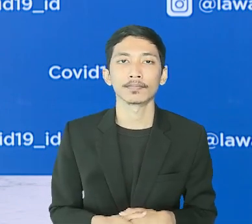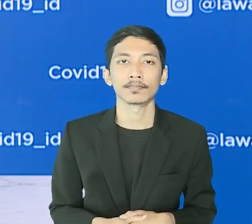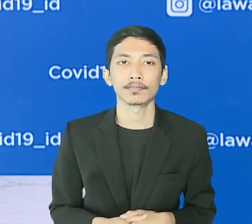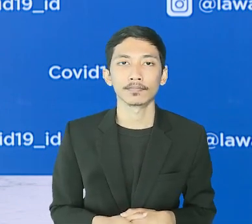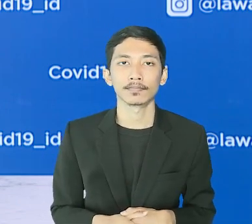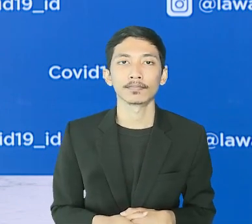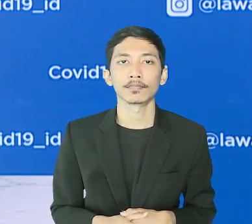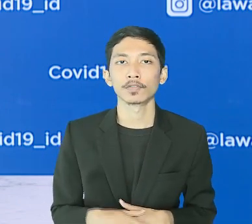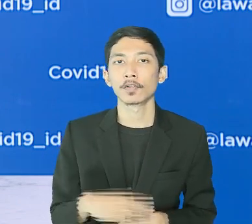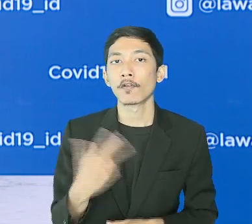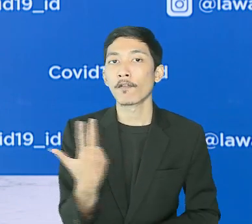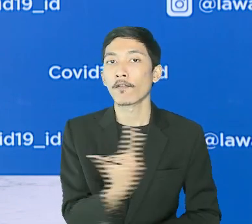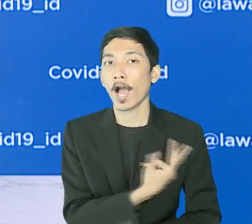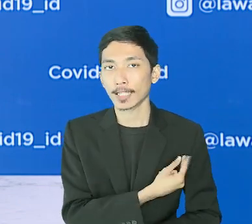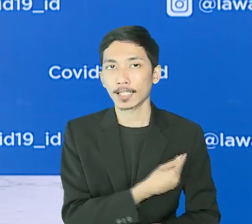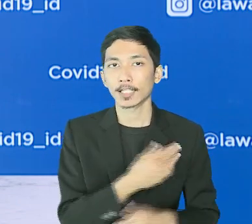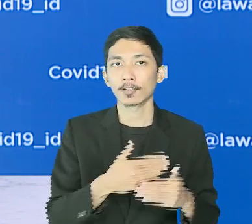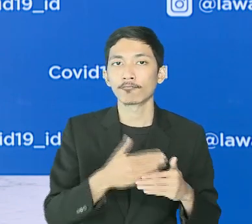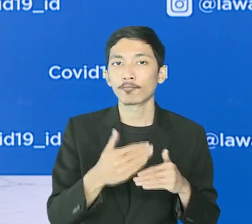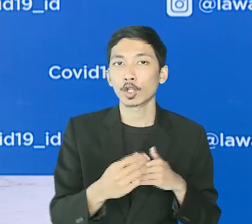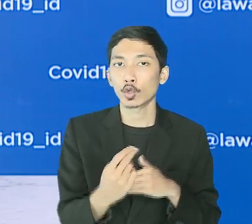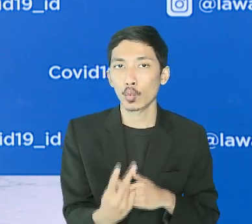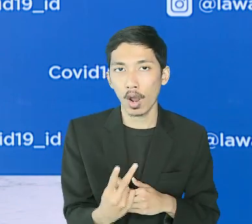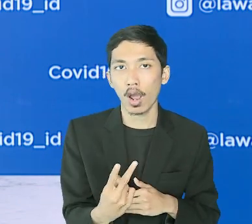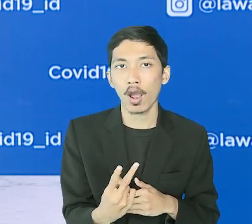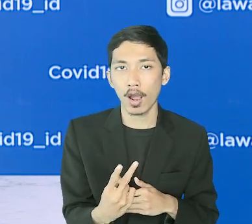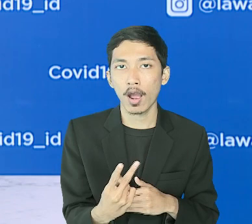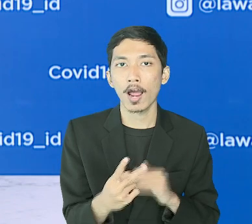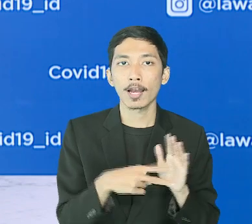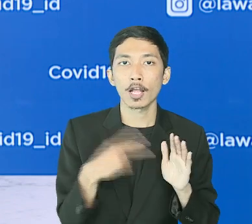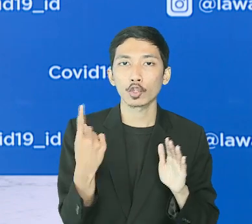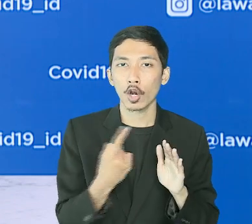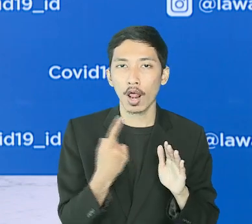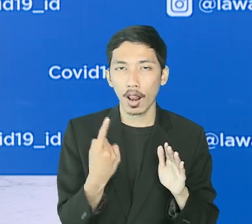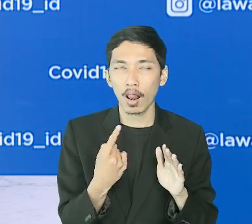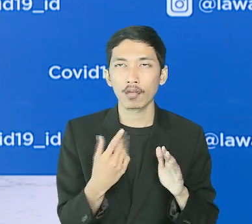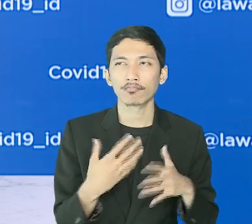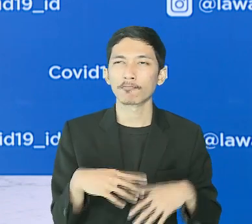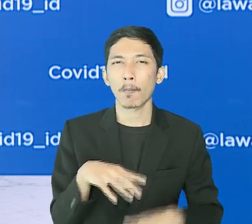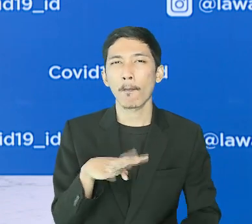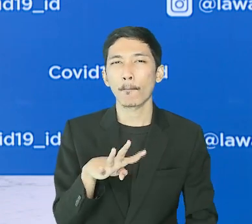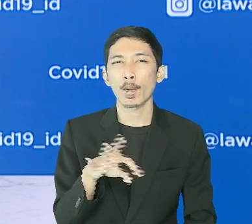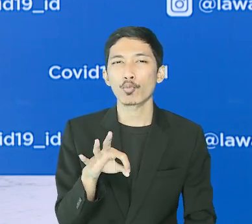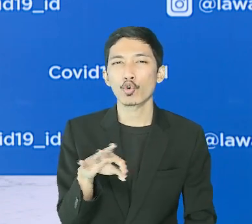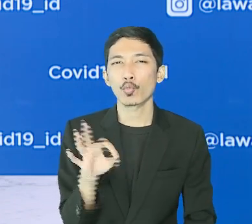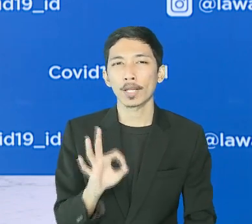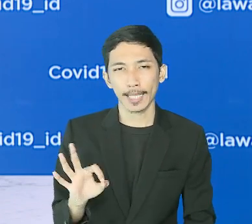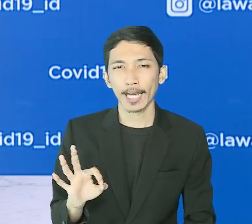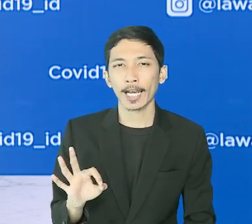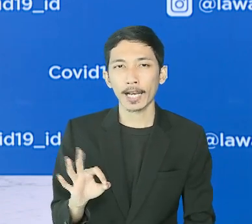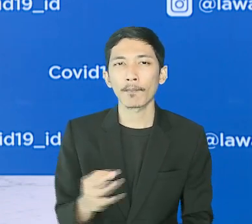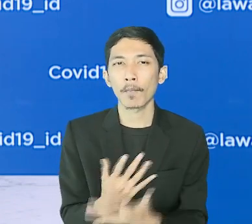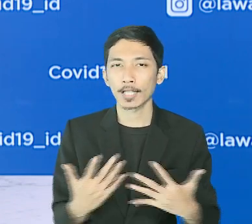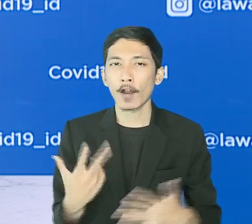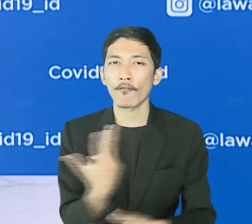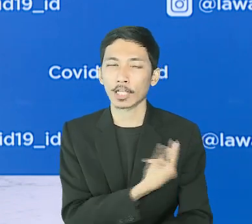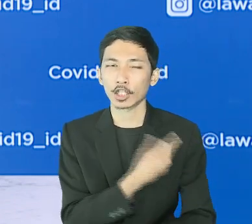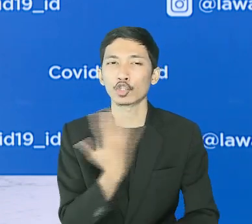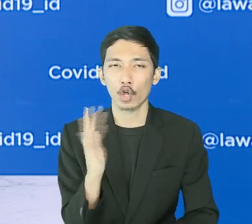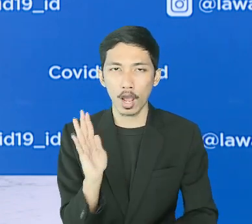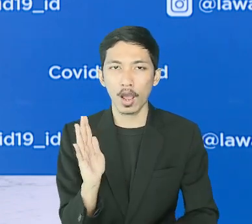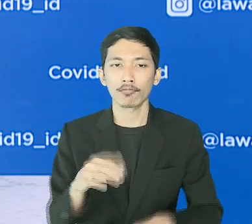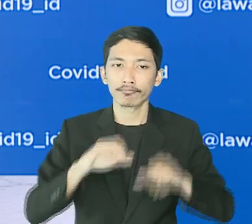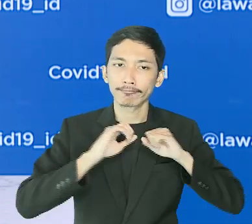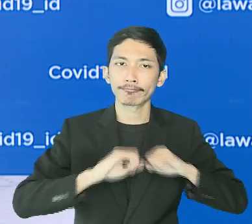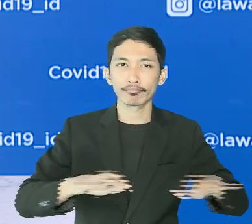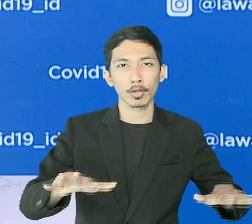Cakupan vaksinasi dosis kedua di tingkat nasional sudah mencapai 40% populasi di Indonesia. Capaian ini